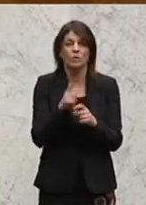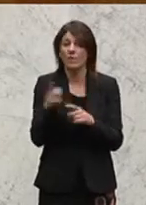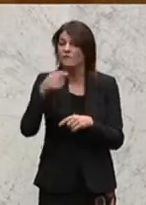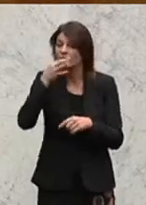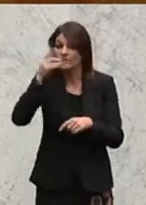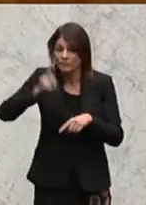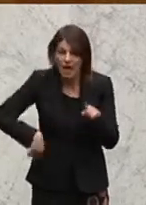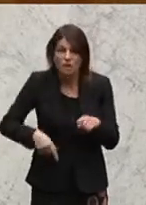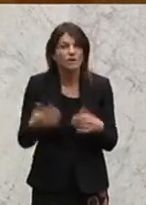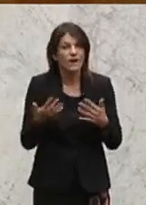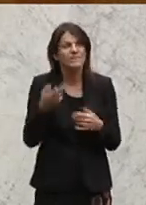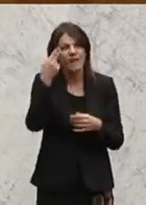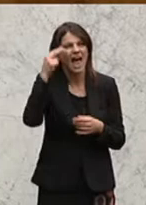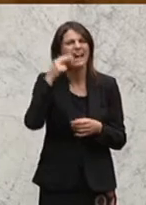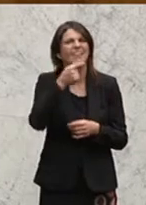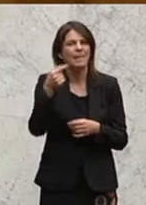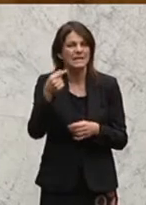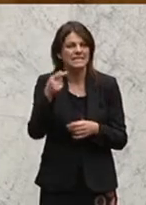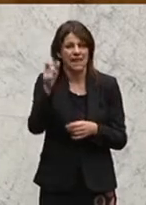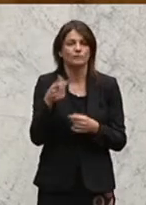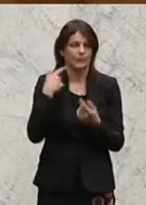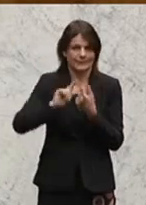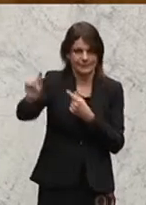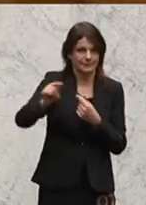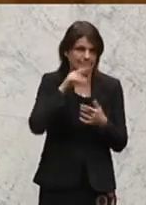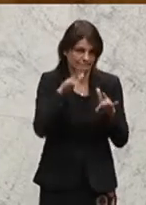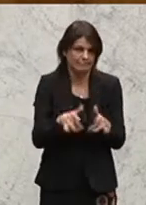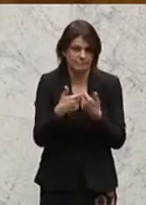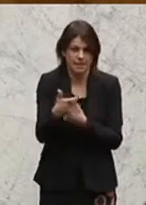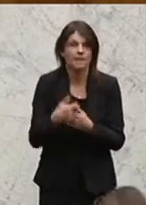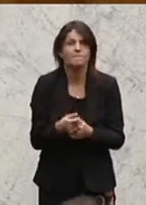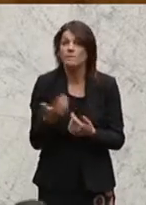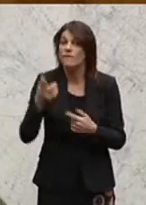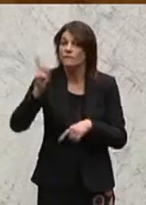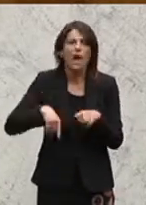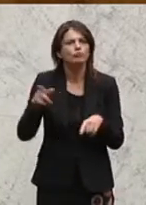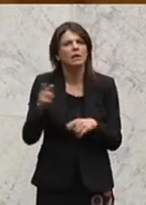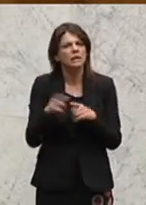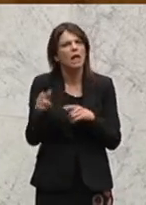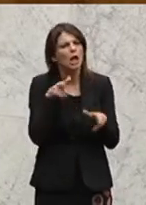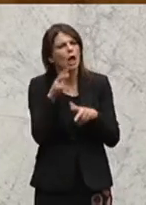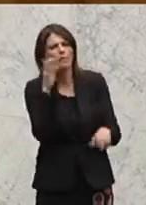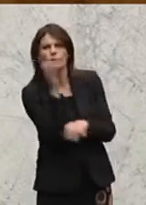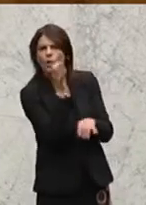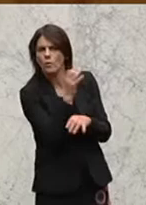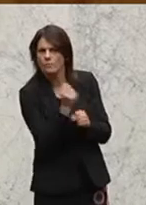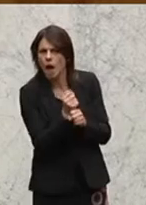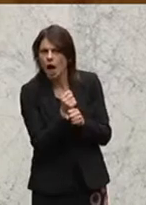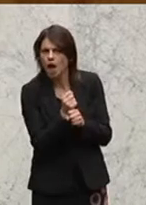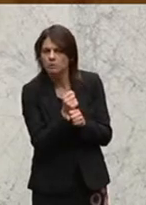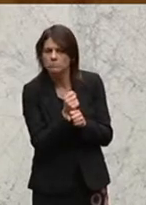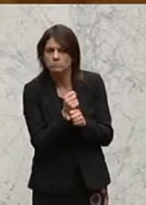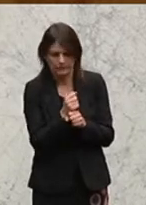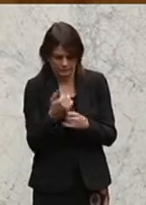möchte ich replizieren auf meinen Vorredner, den Herrn Temmessel, der leider nicht im Saal ist, falsch ist es, der Regierung Dinge vorzuwerfen, die gerade in